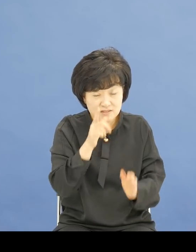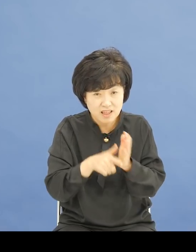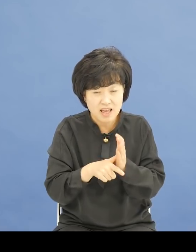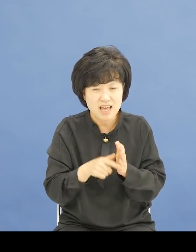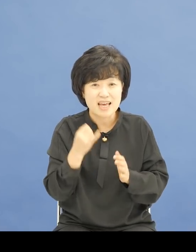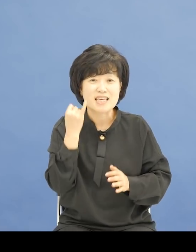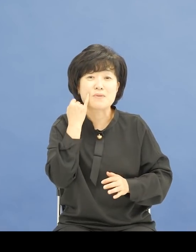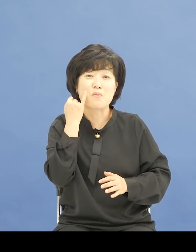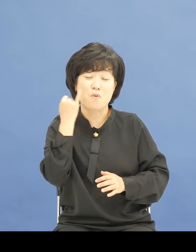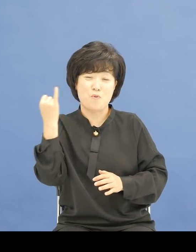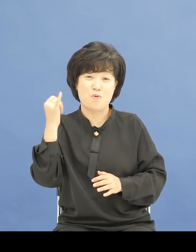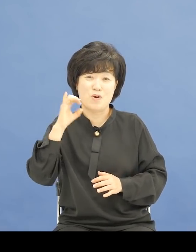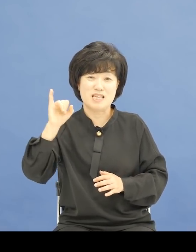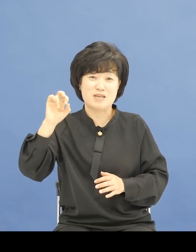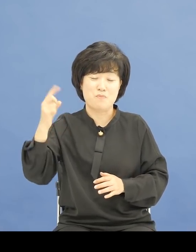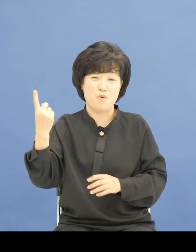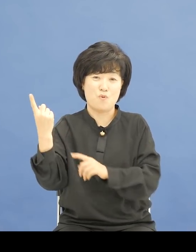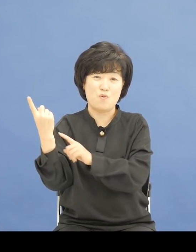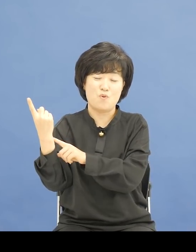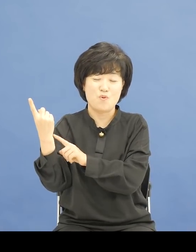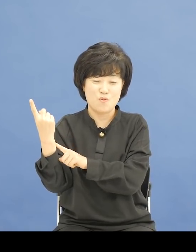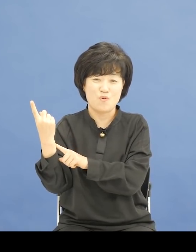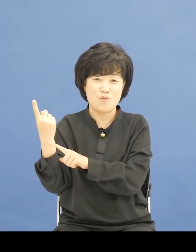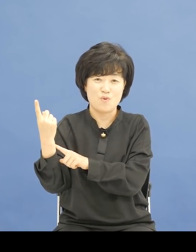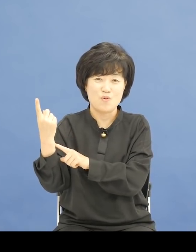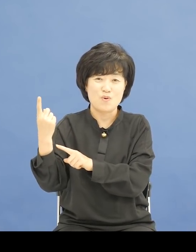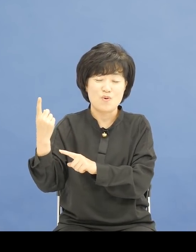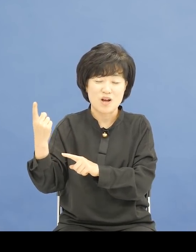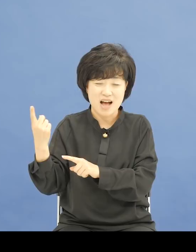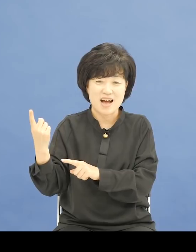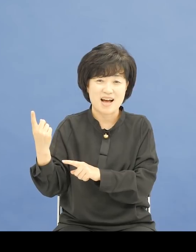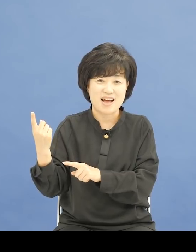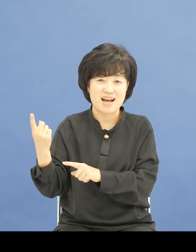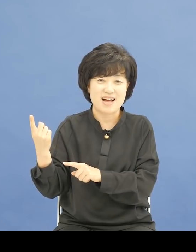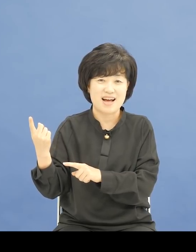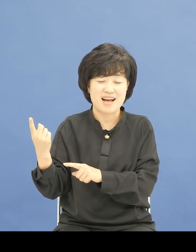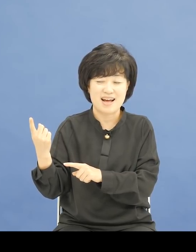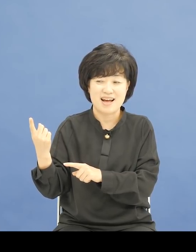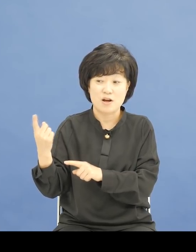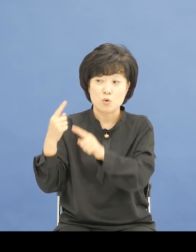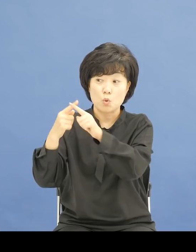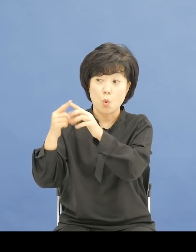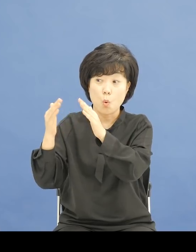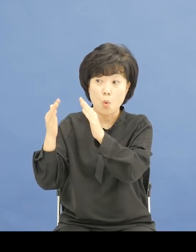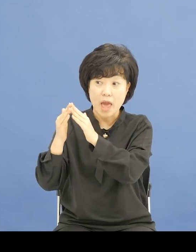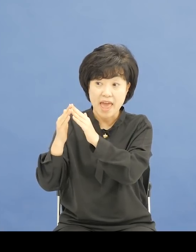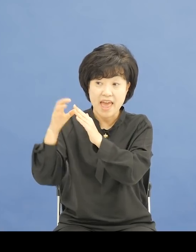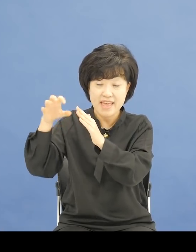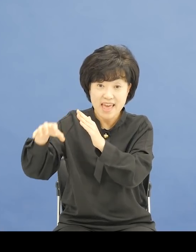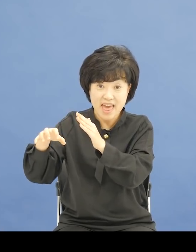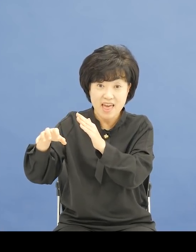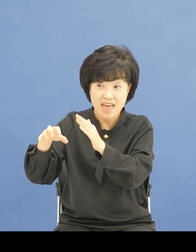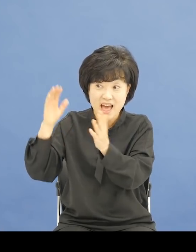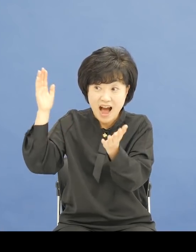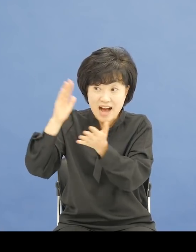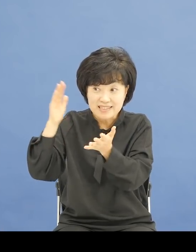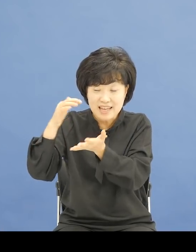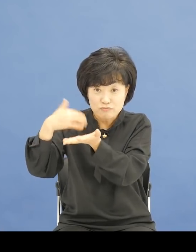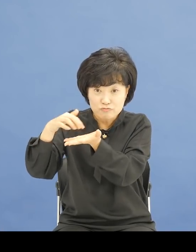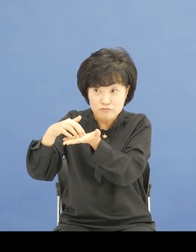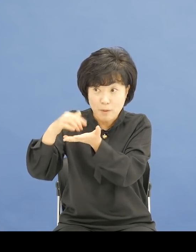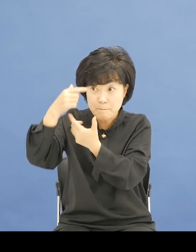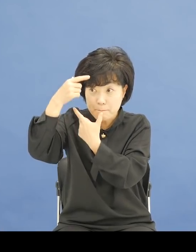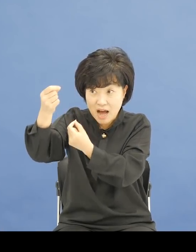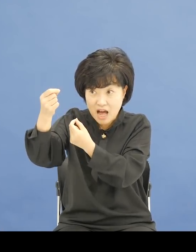예. 저를 전도한 이모가 지금 또 섬기고 있는 교회에서 캠프가 열렸는데 네. 그 캠프에 따라가자고 하는 겁니다. 네. 한 친구가 마침